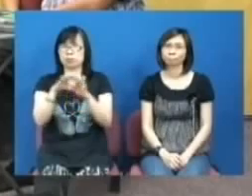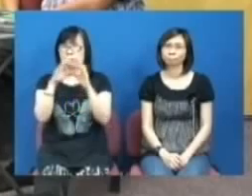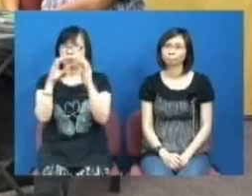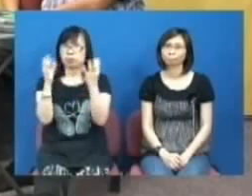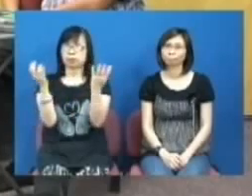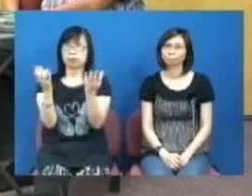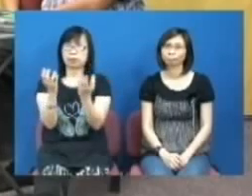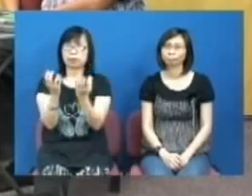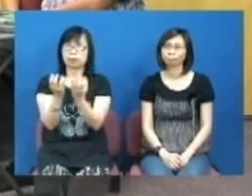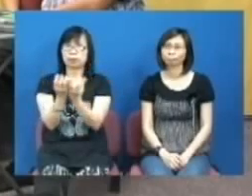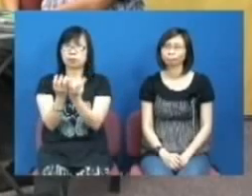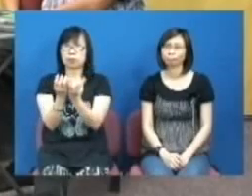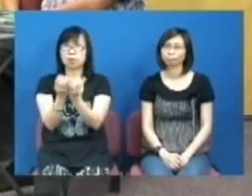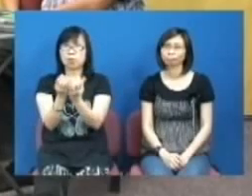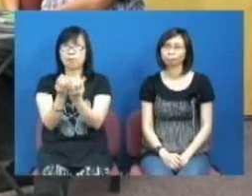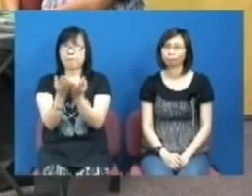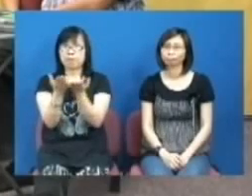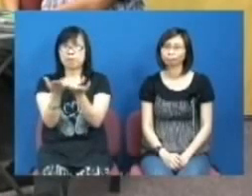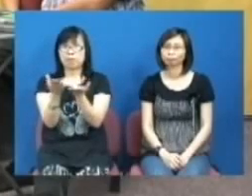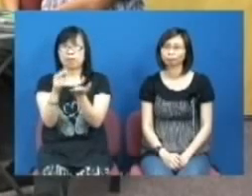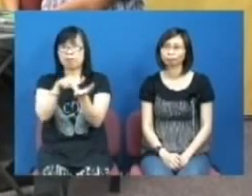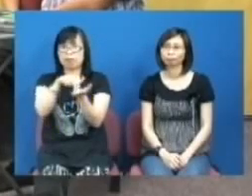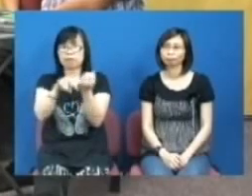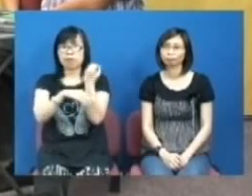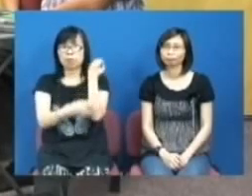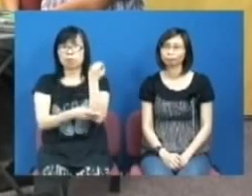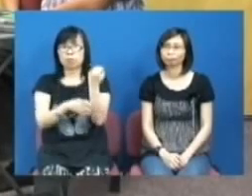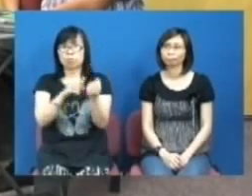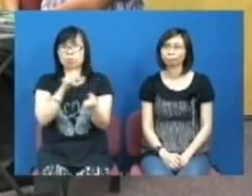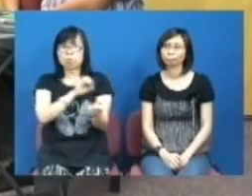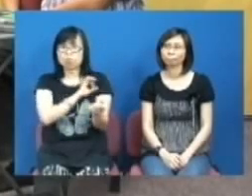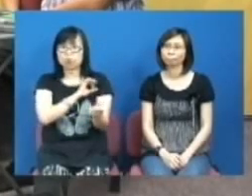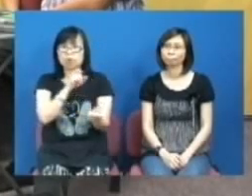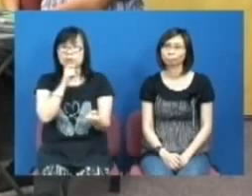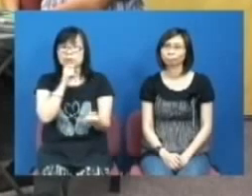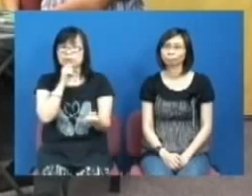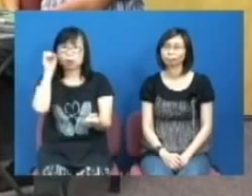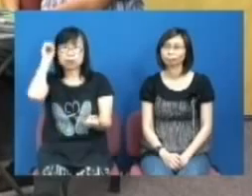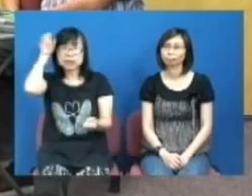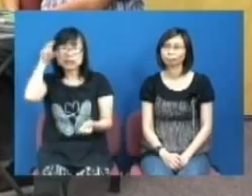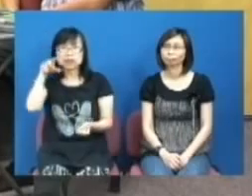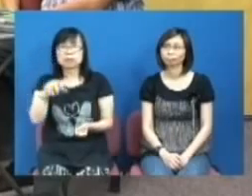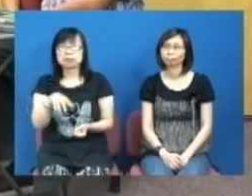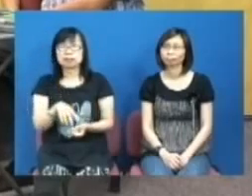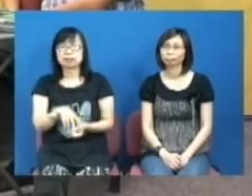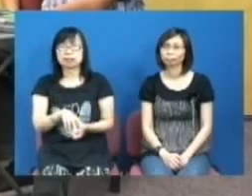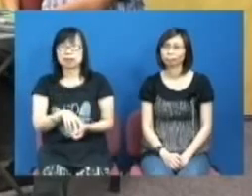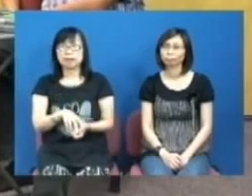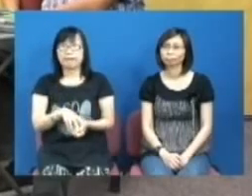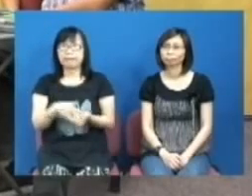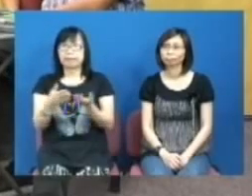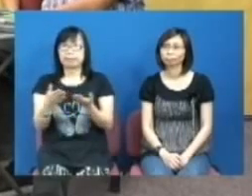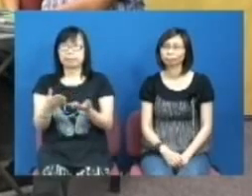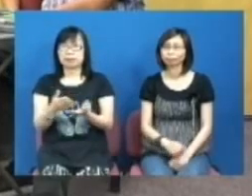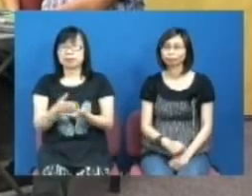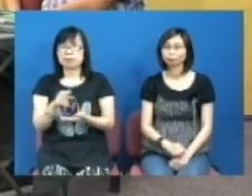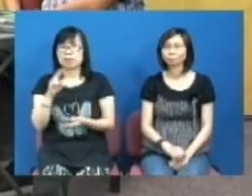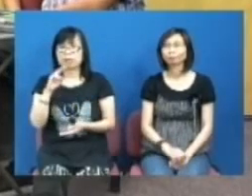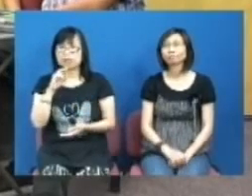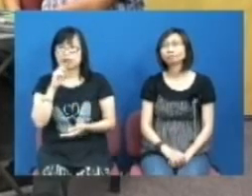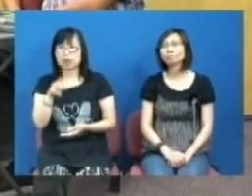所有對立法會裏面有少少意見嘅人都可能俾你算咗落去，就係對立法會，你明唔明我講咩？即係